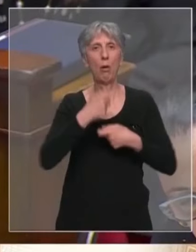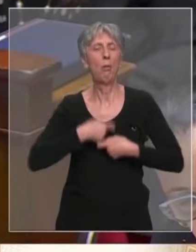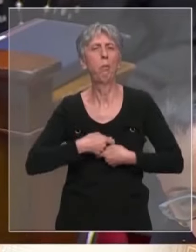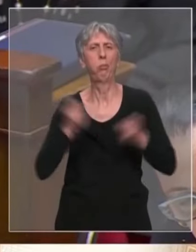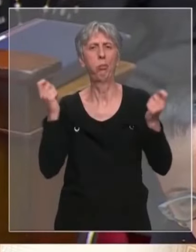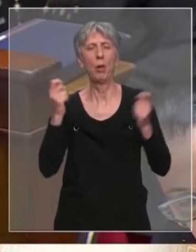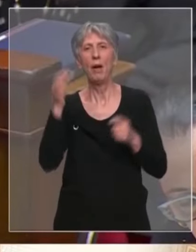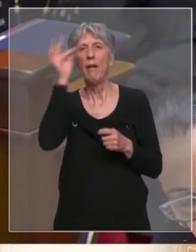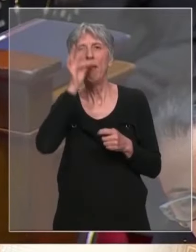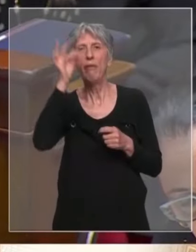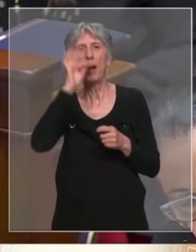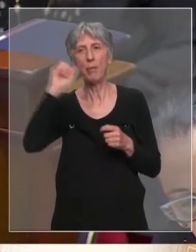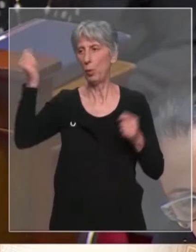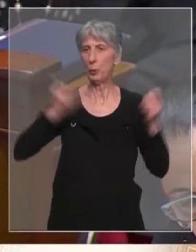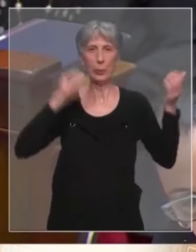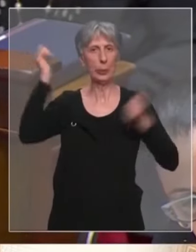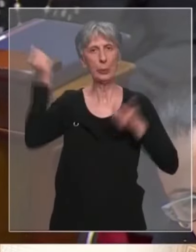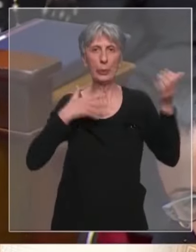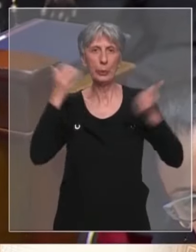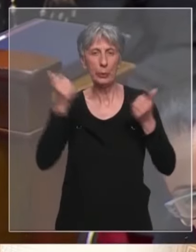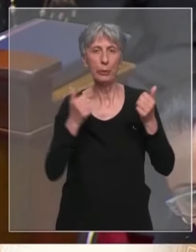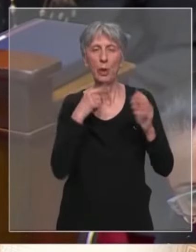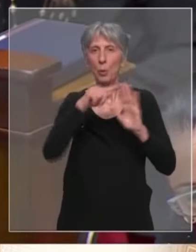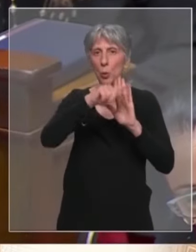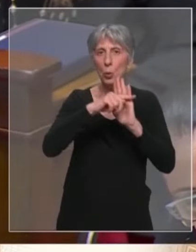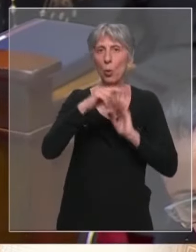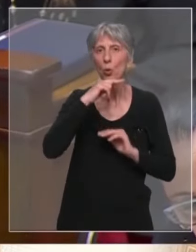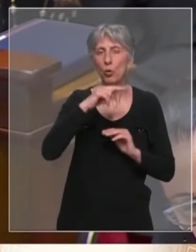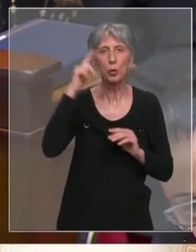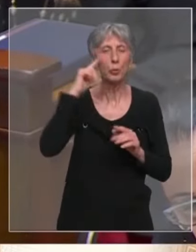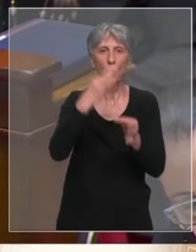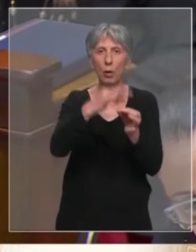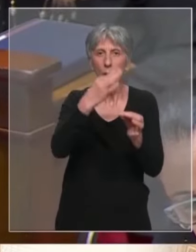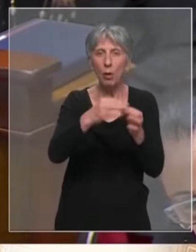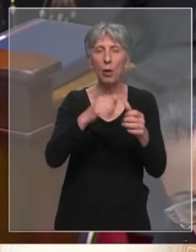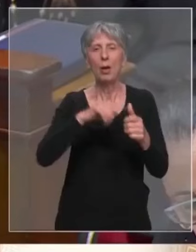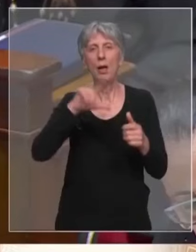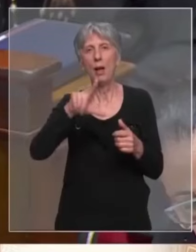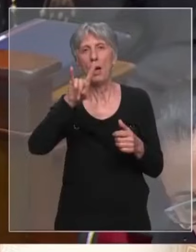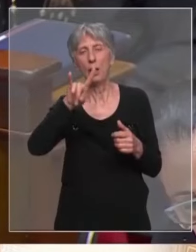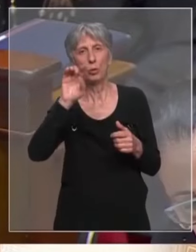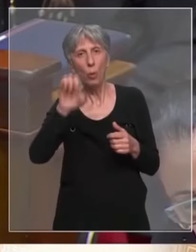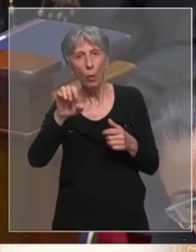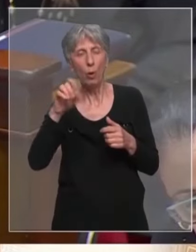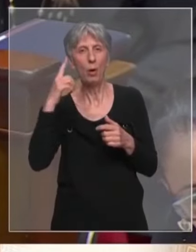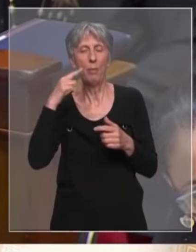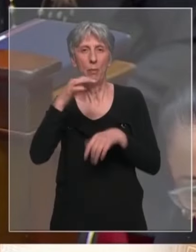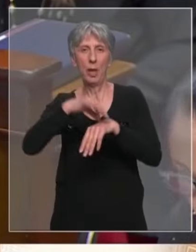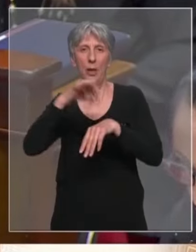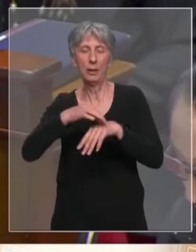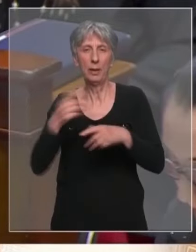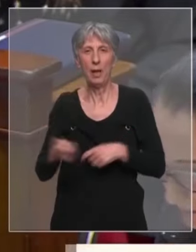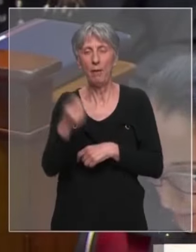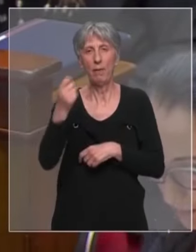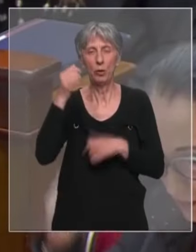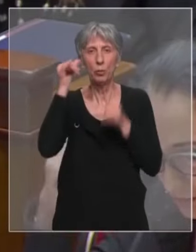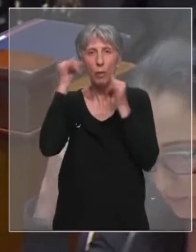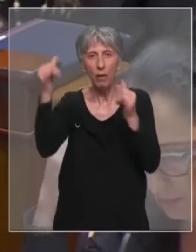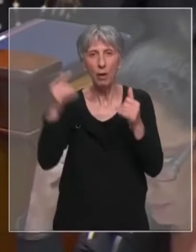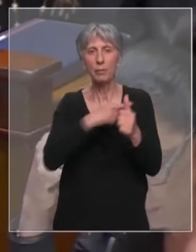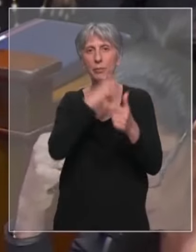au travers des mesures d'urgence pour la viticulture, pour la MHE, cette maladie des élevages bovins, pour